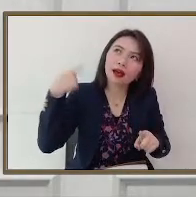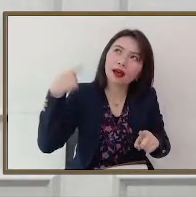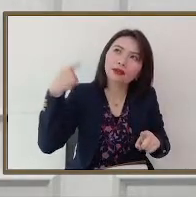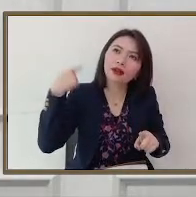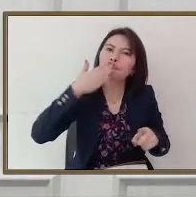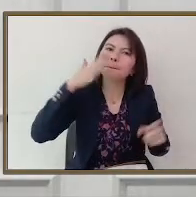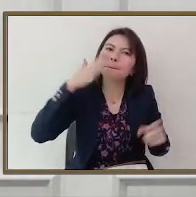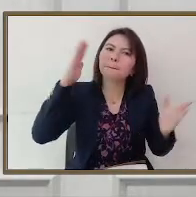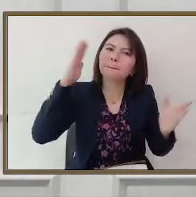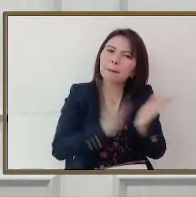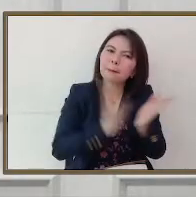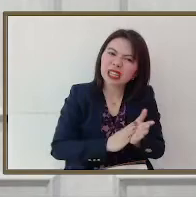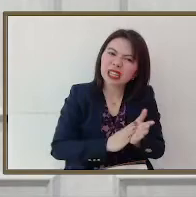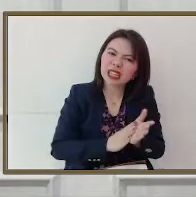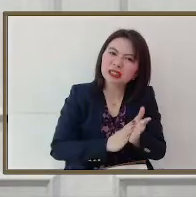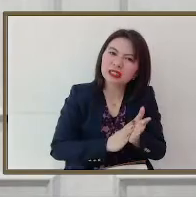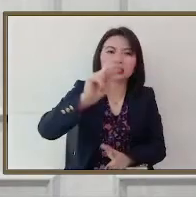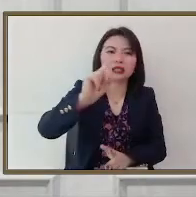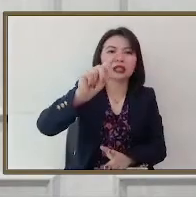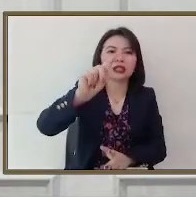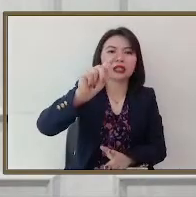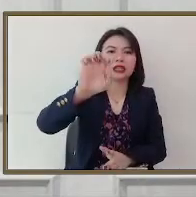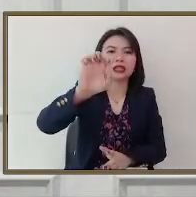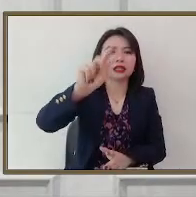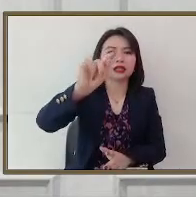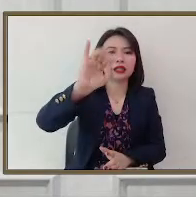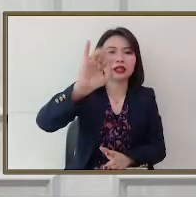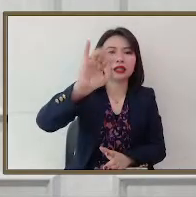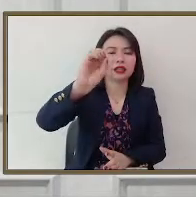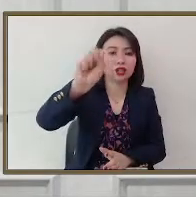intensyon para sa iyong buhay.